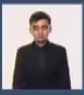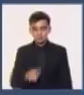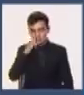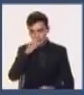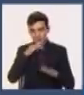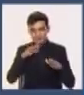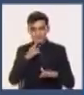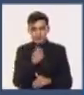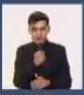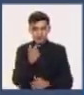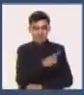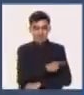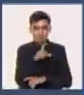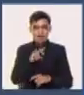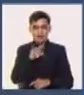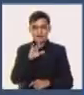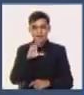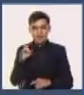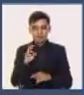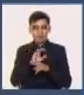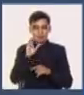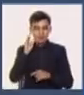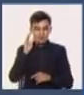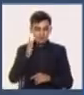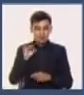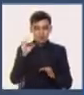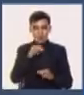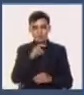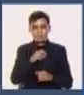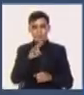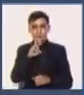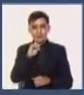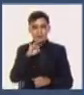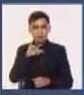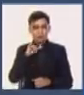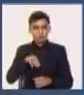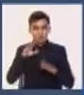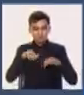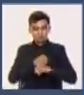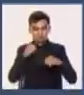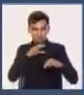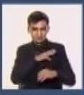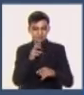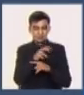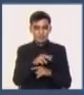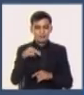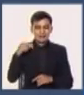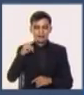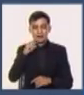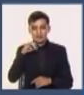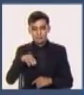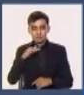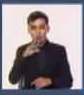Казахстанские военные медики отправятся в Ливан, чтобы помочь пострадавшим в Бейруте при взрыве. Президент Касым-Жомарт Токаев поручил министру